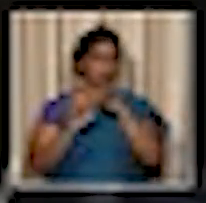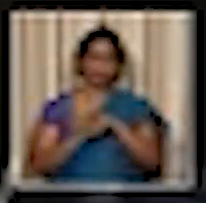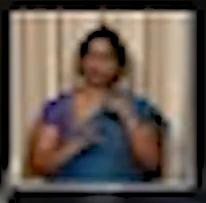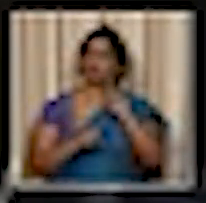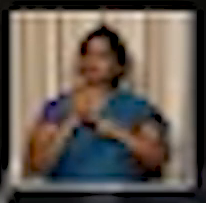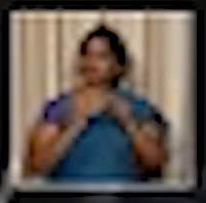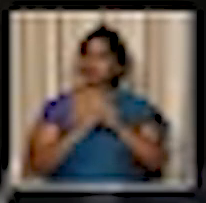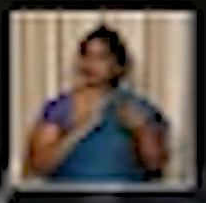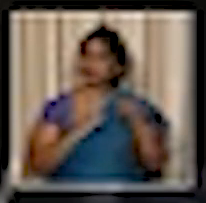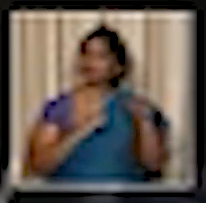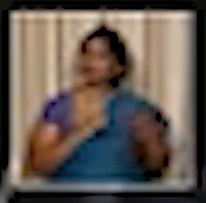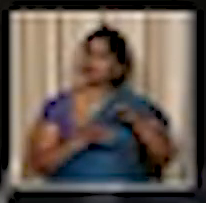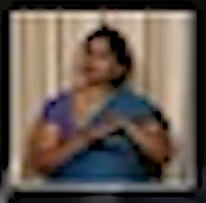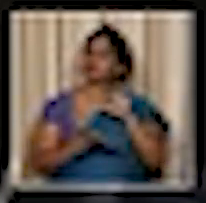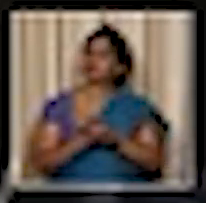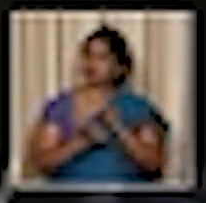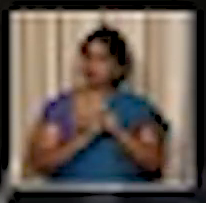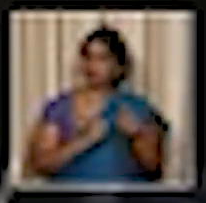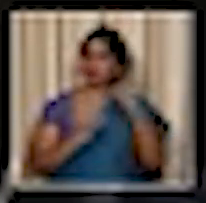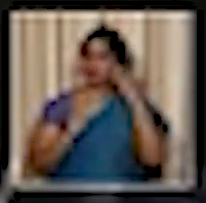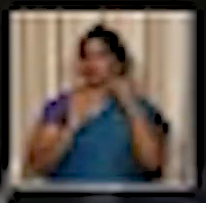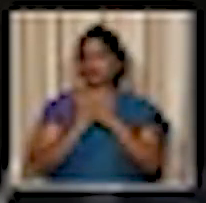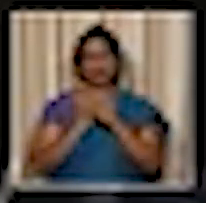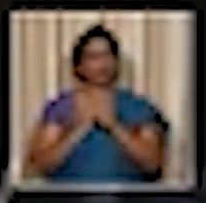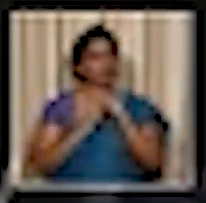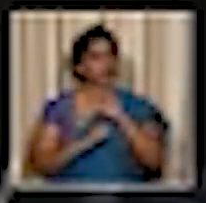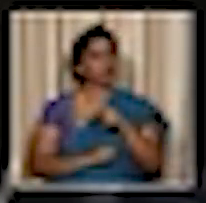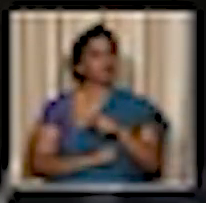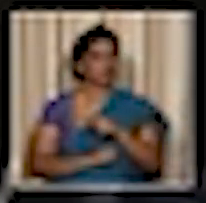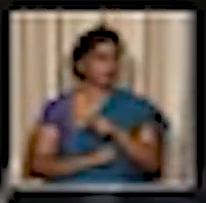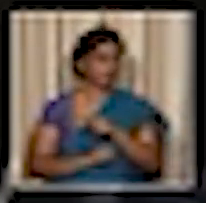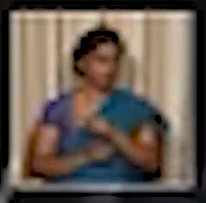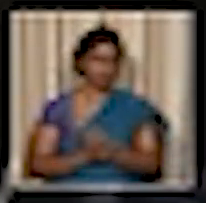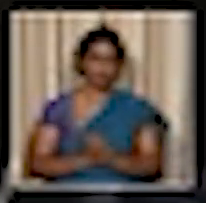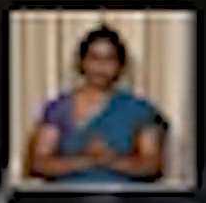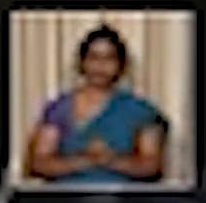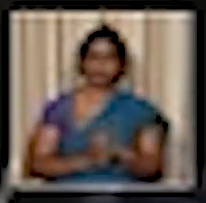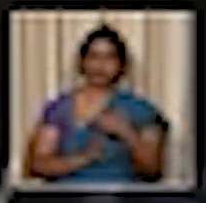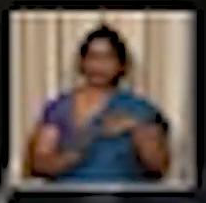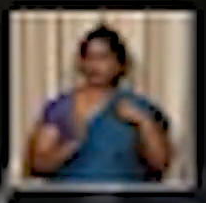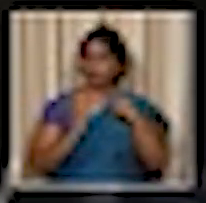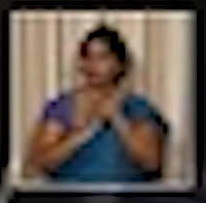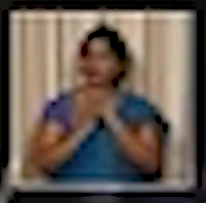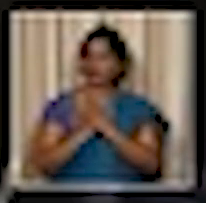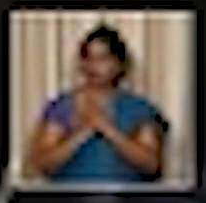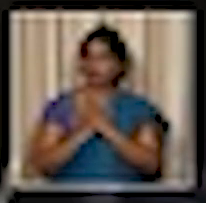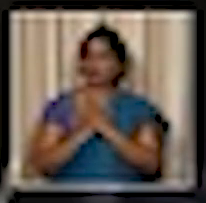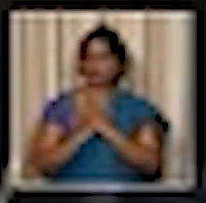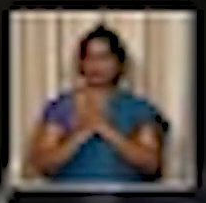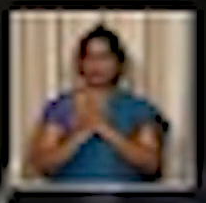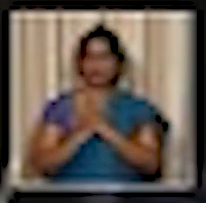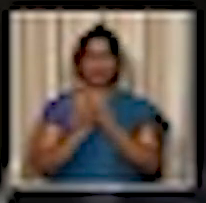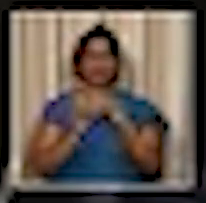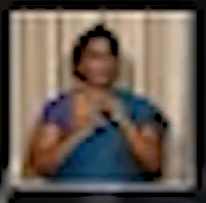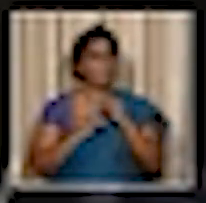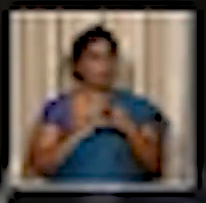which it relates and not elsewhere. මෙම නීතිමය මූලධර්ම HNG ප්‍රනාන්දු